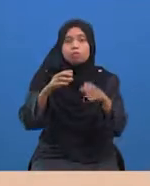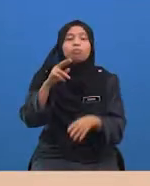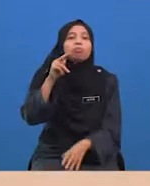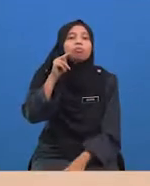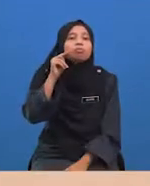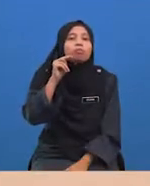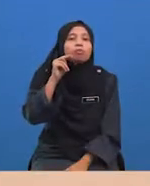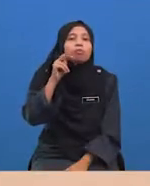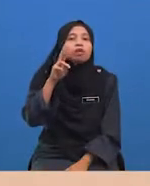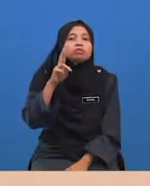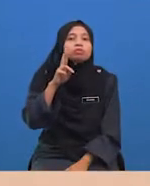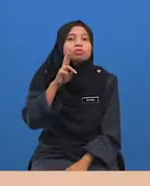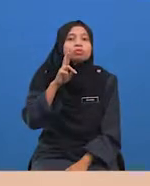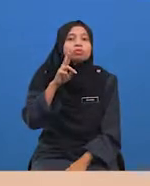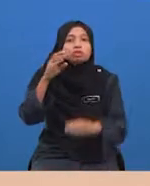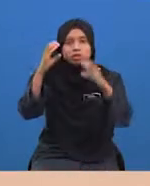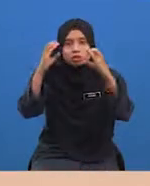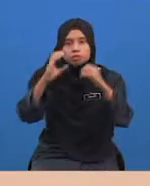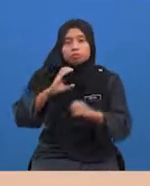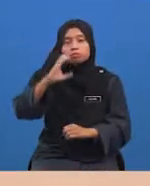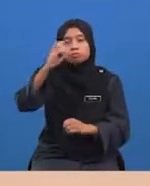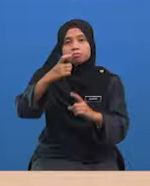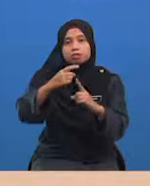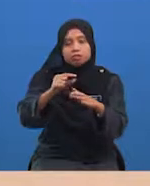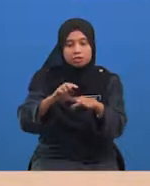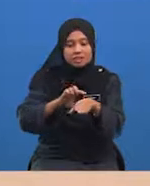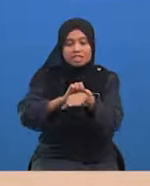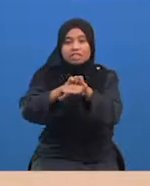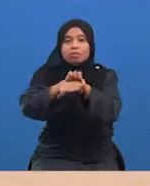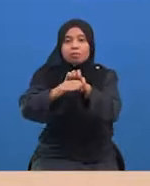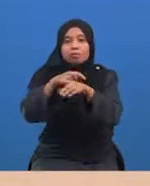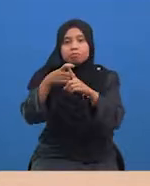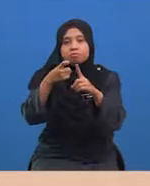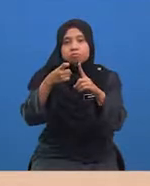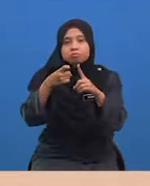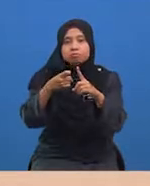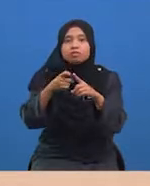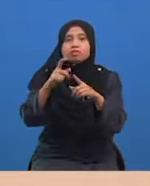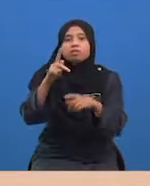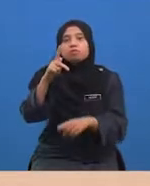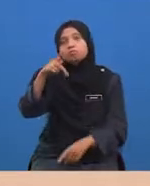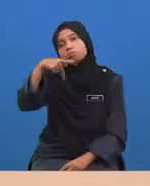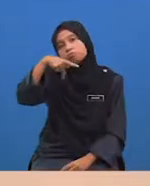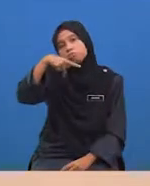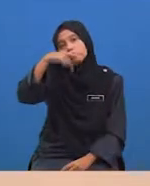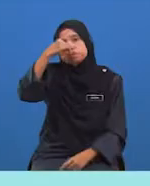Puan Rosmia binti Ahmad, guru cemerlang geografi dari Sekolah Sultan Alam Shah